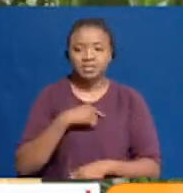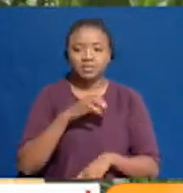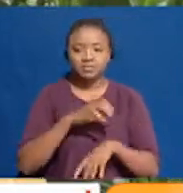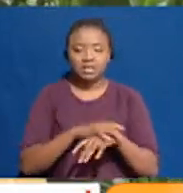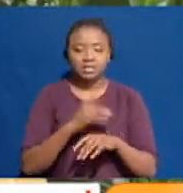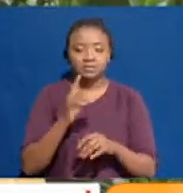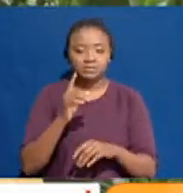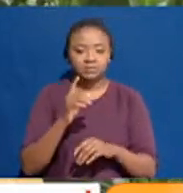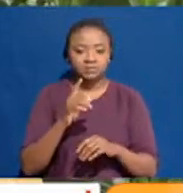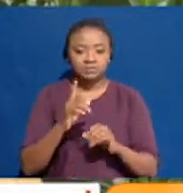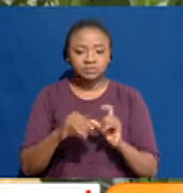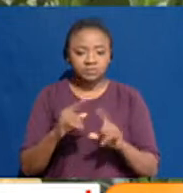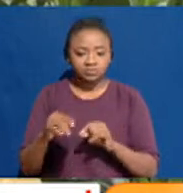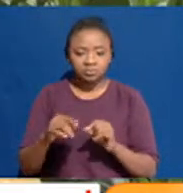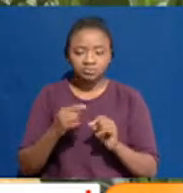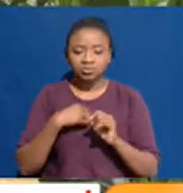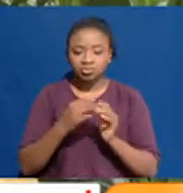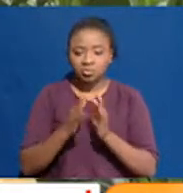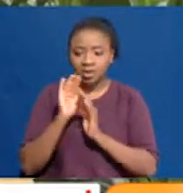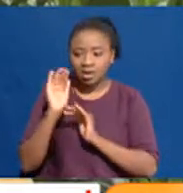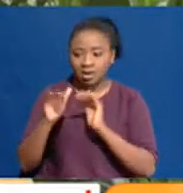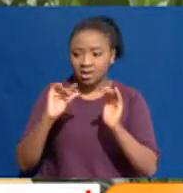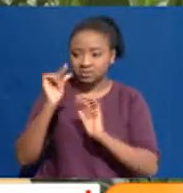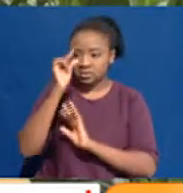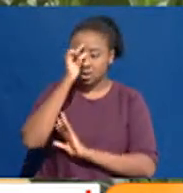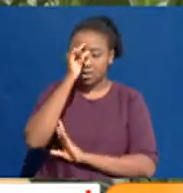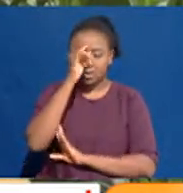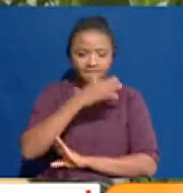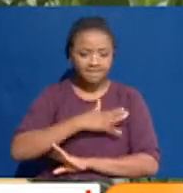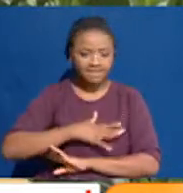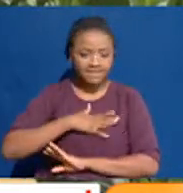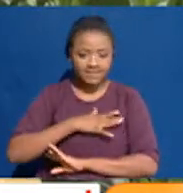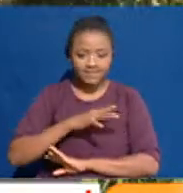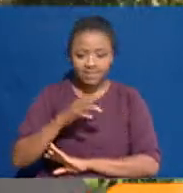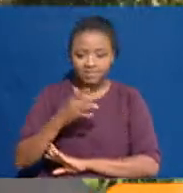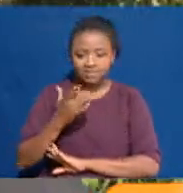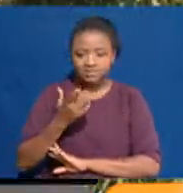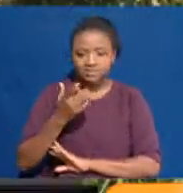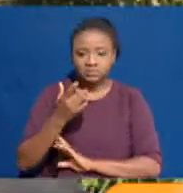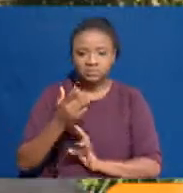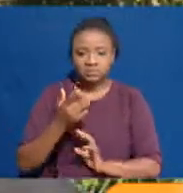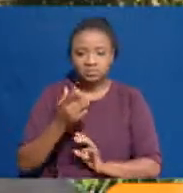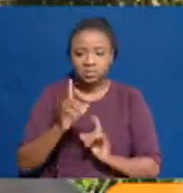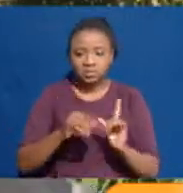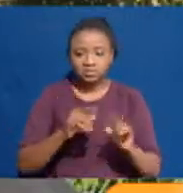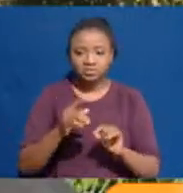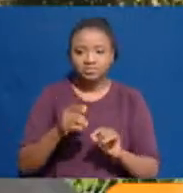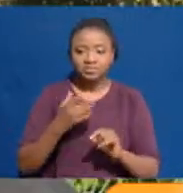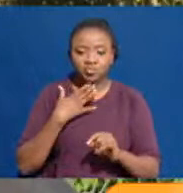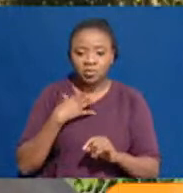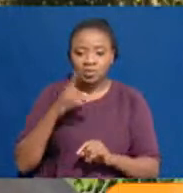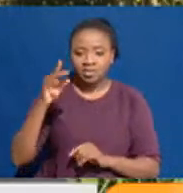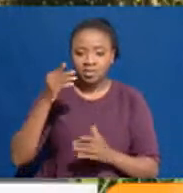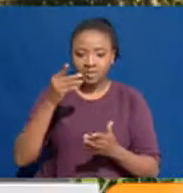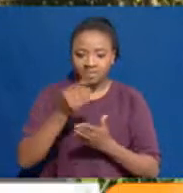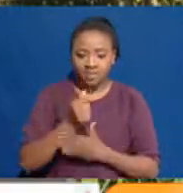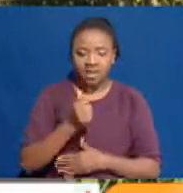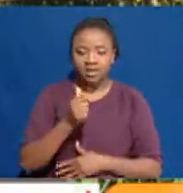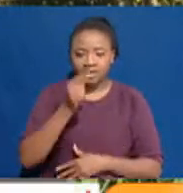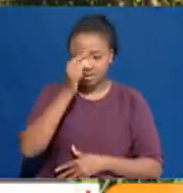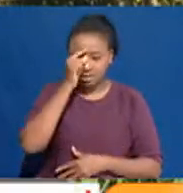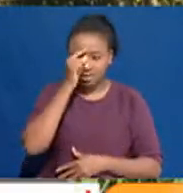bei chini sana kwa sababu tulipata mbolea ambayo ilikuwa imepunguzwa bei. Tunataka wanunue mahindi yetu kama